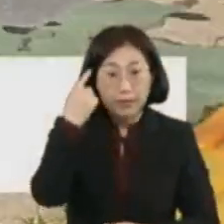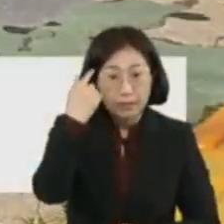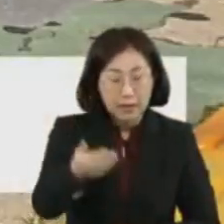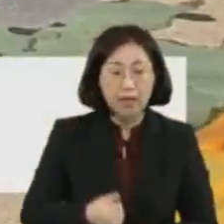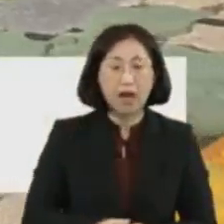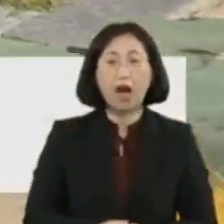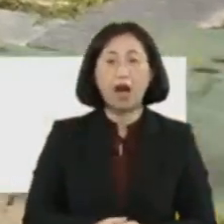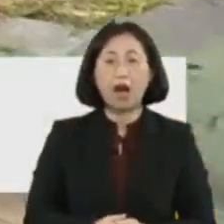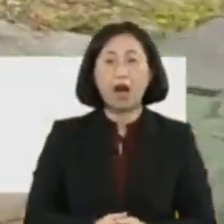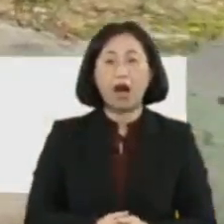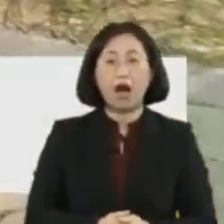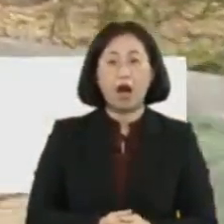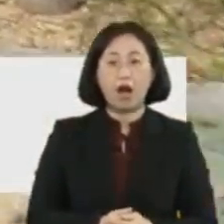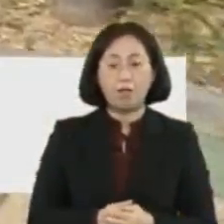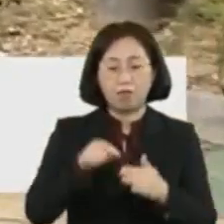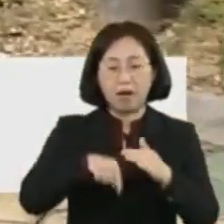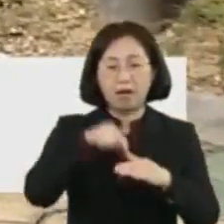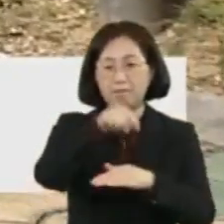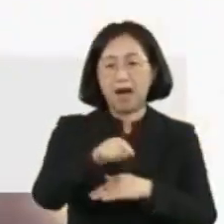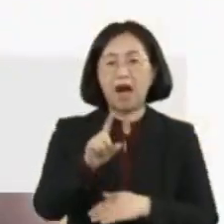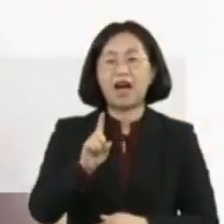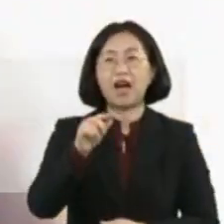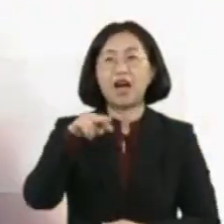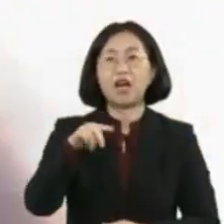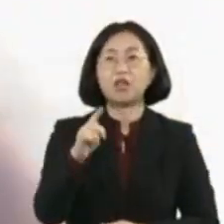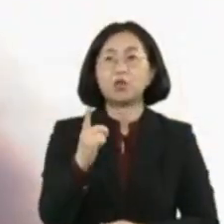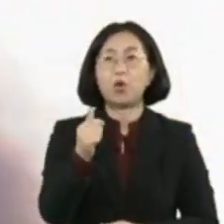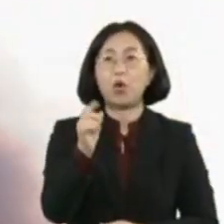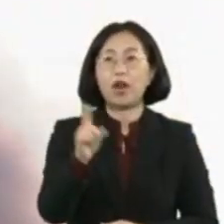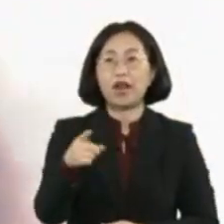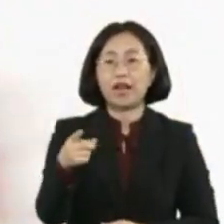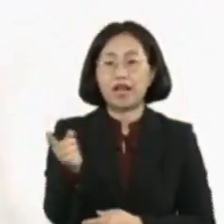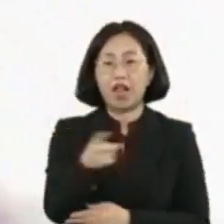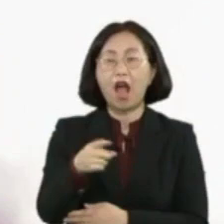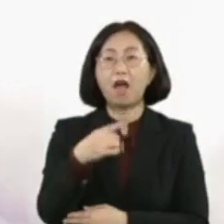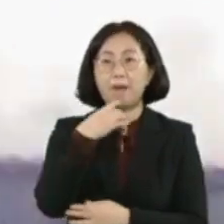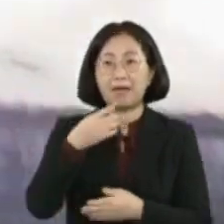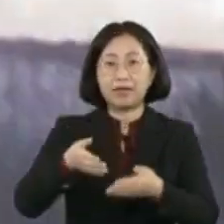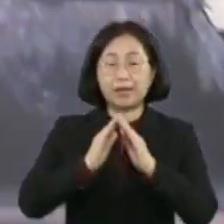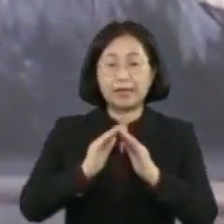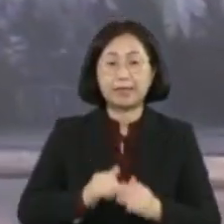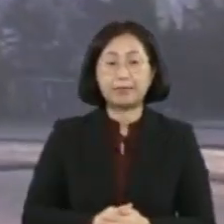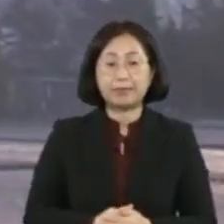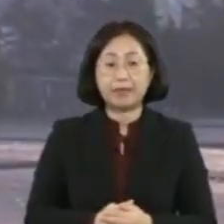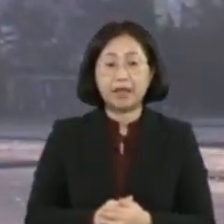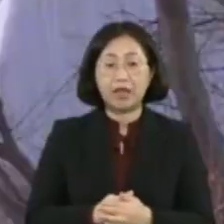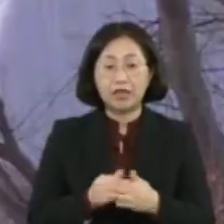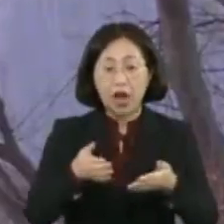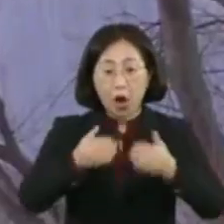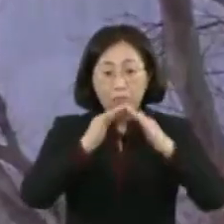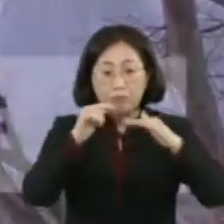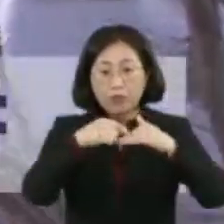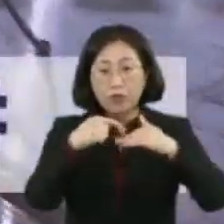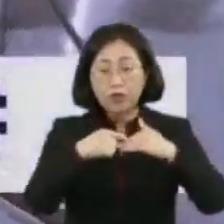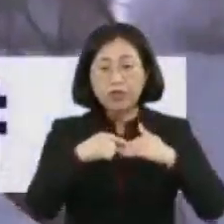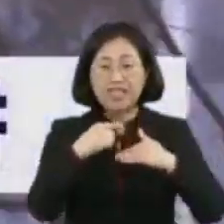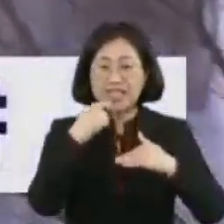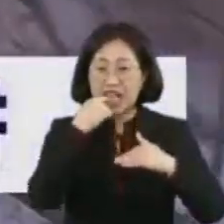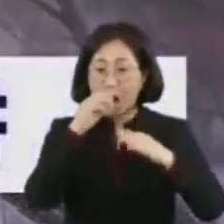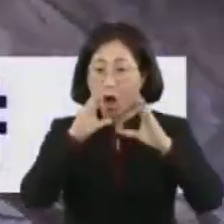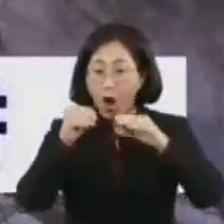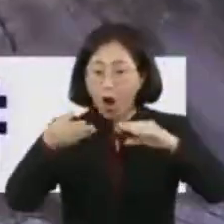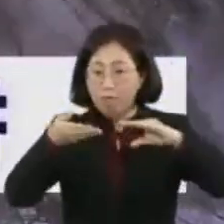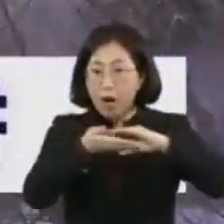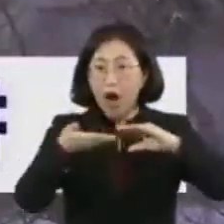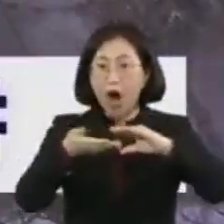예, 공개 소화전이 돼 있습니다. 문제는 화재가 발생한 건물이 불에 타기 쉬운 재질인 스티로폼이 들어간